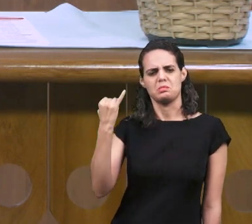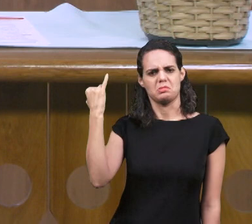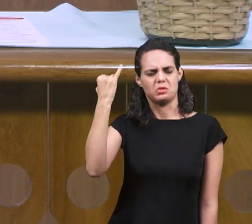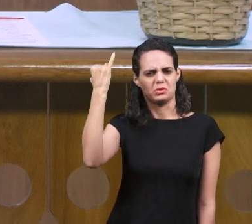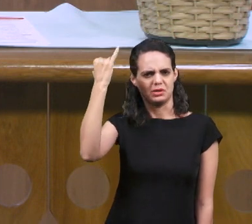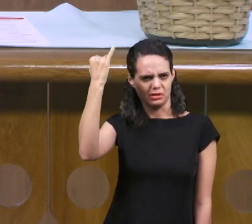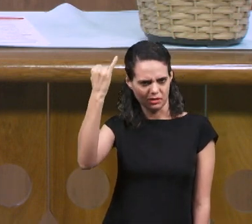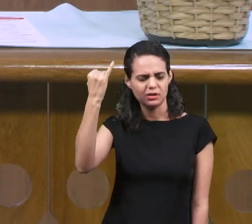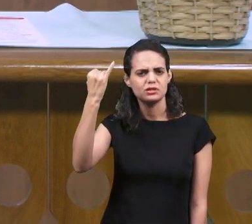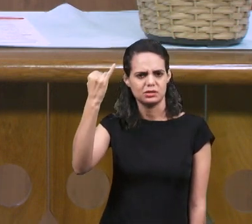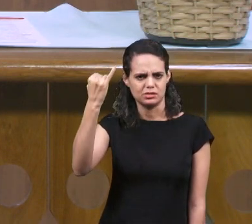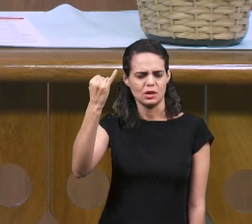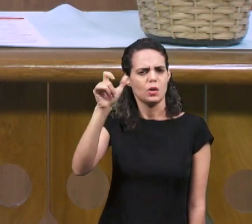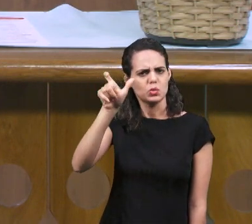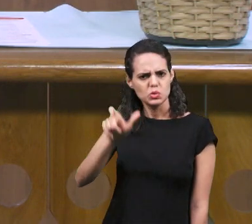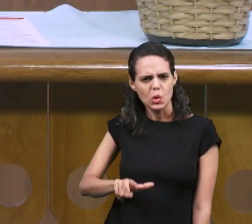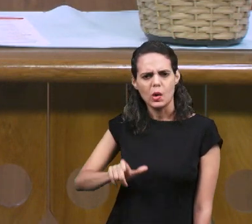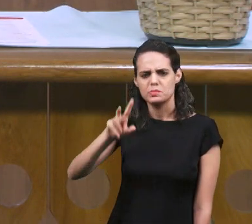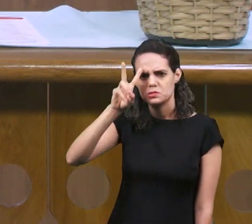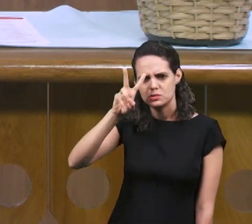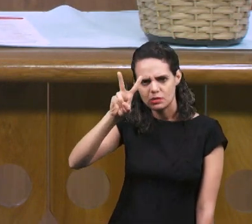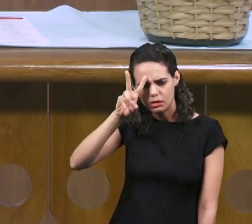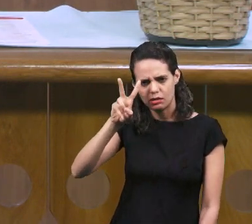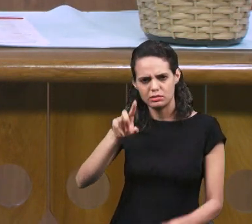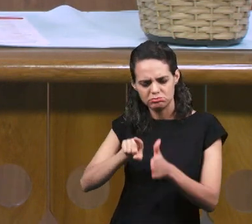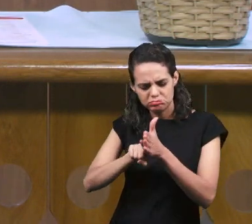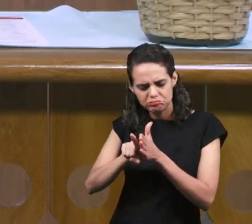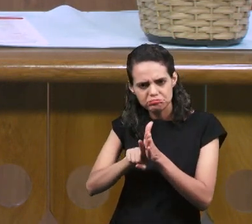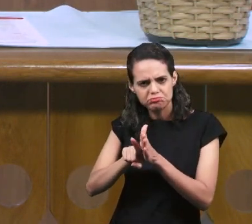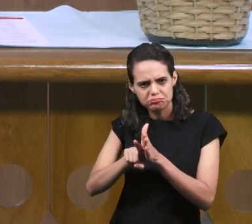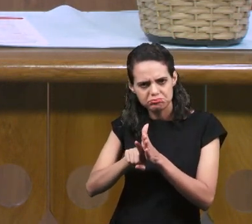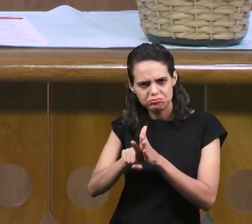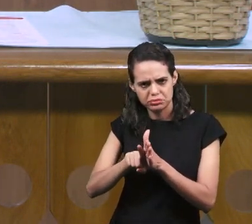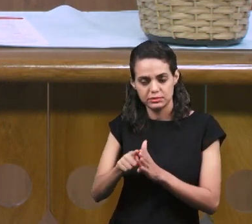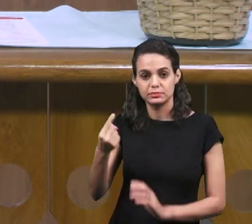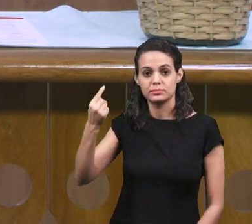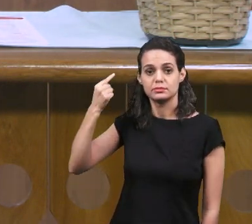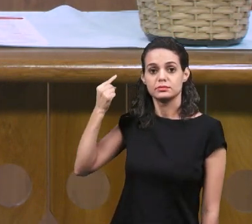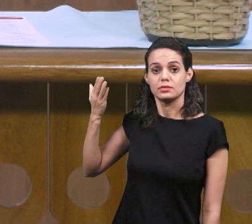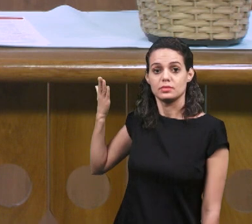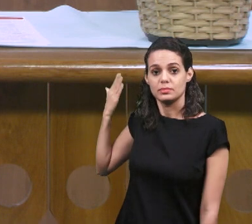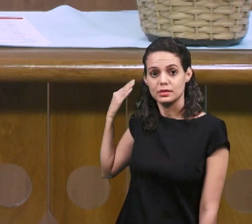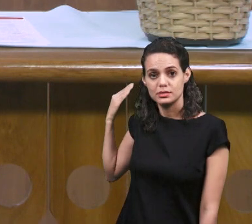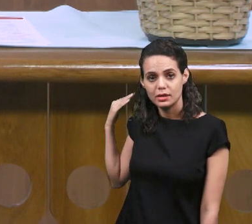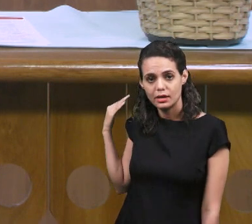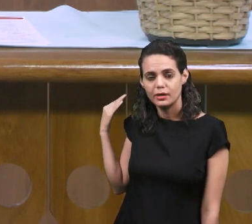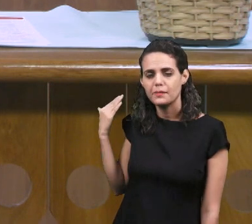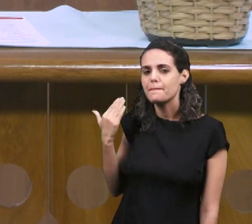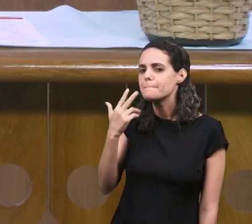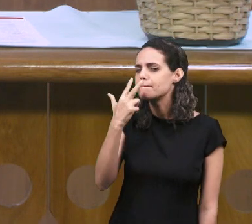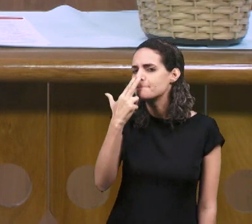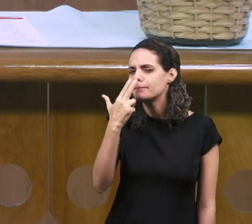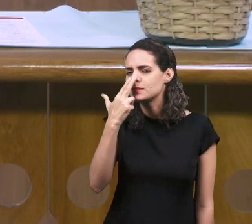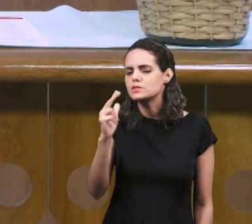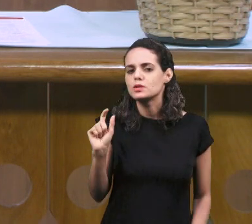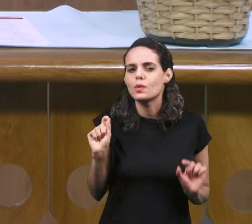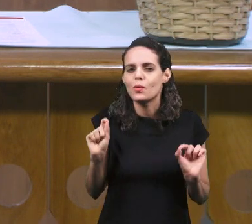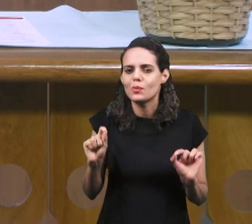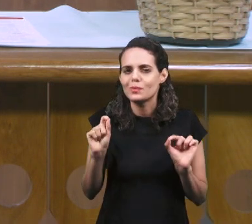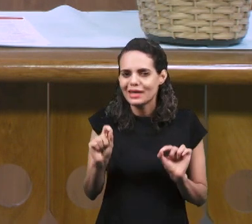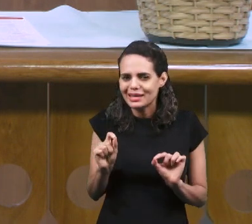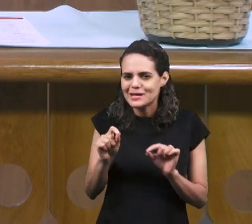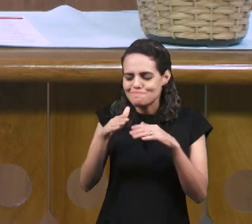les épicuriens. Les manifestations de cette époque, il paraît qu'elles voulaient